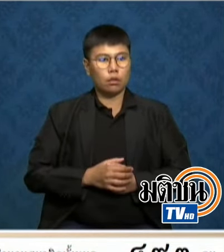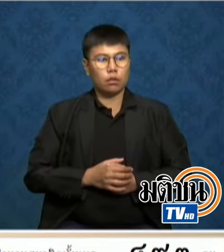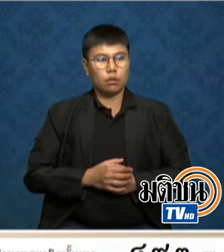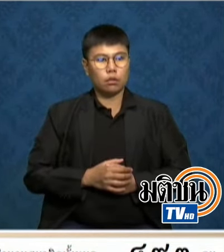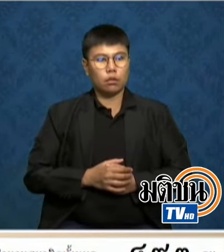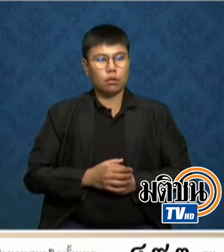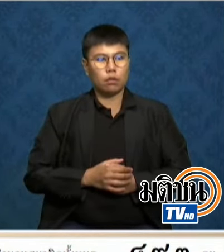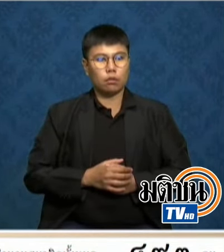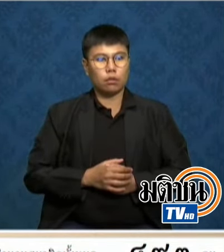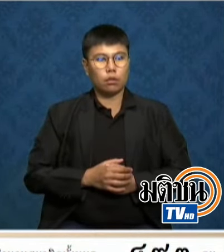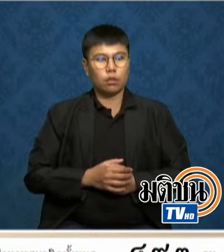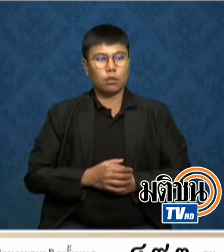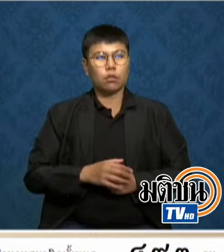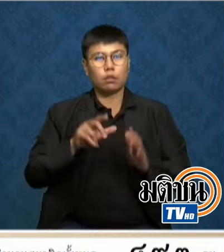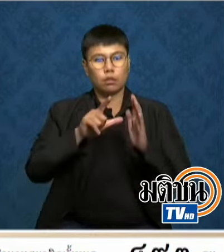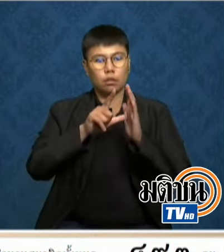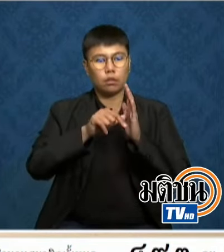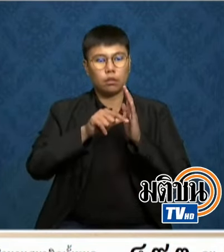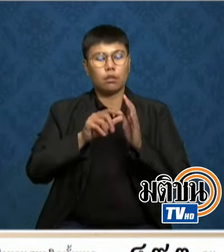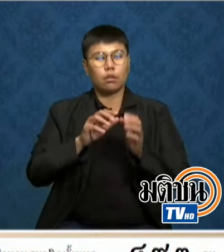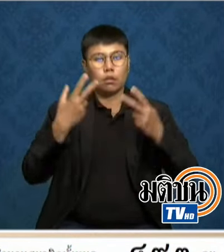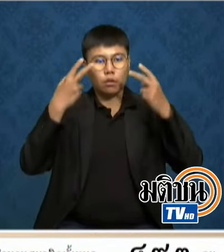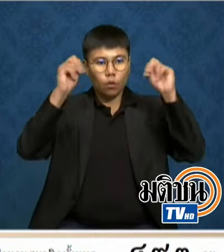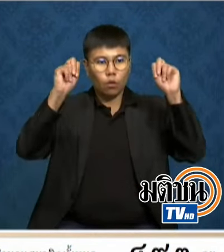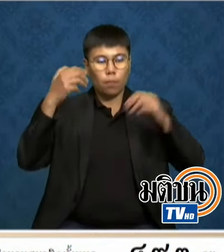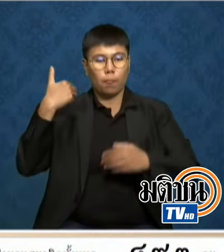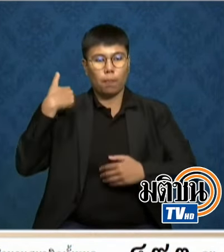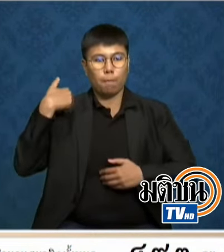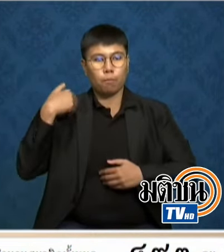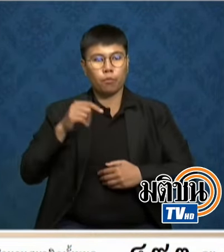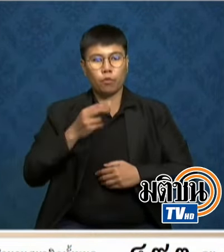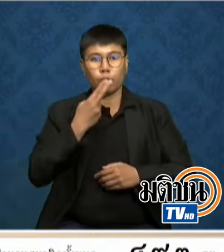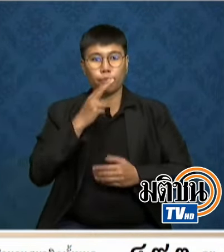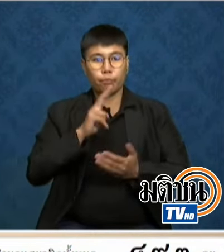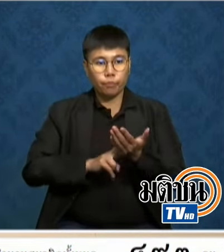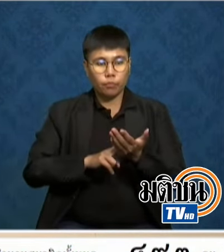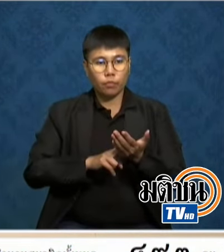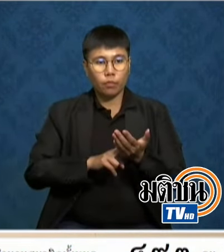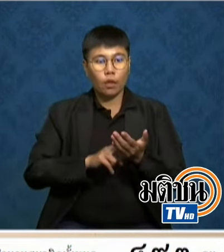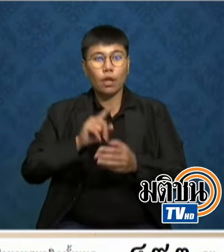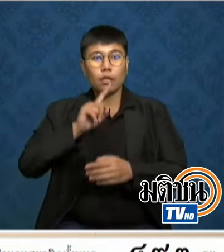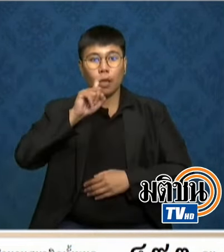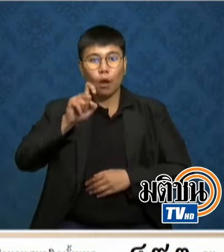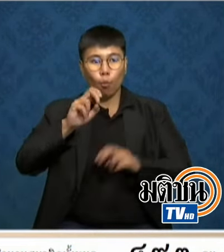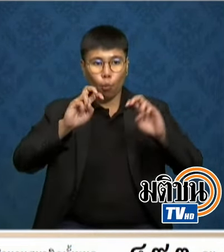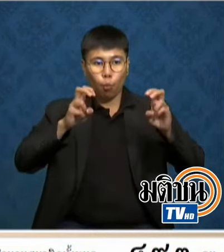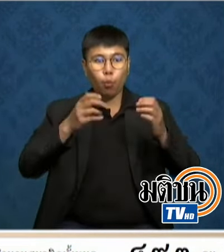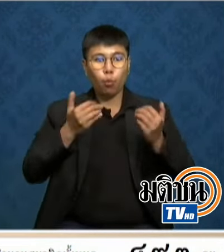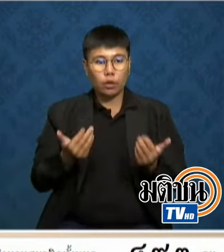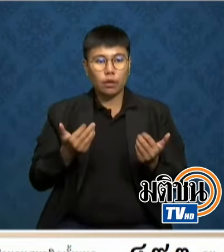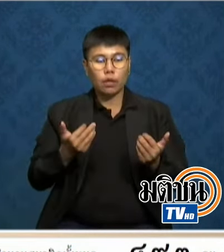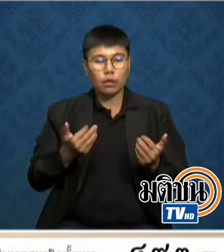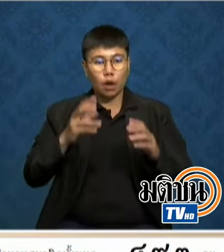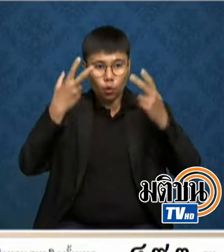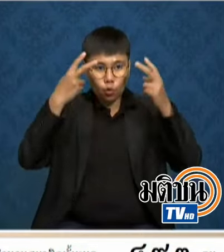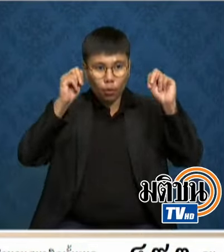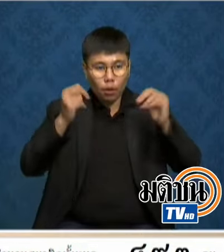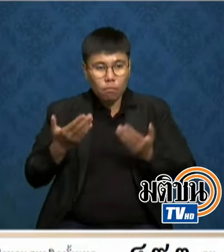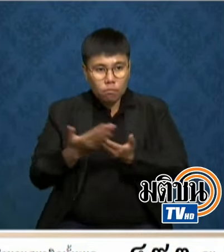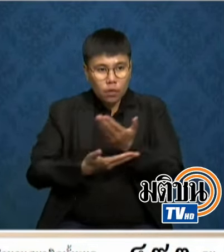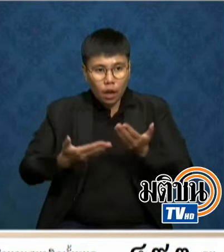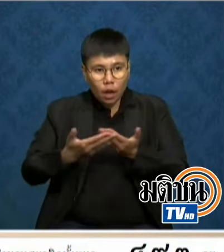สำนักเลขาธิการนายกรัฐมนตรีครับได้มีหนังสือแจ้งว่ากระทู้ถามเรื่องนี้นายกรัฐมนตรีพิจารณาและมีบัญช